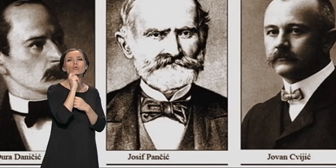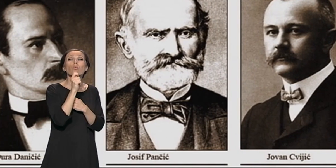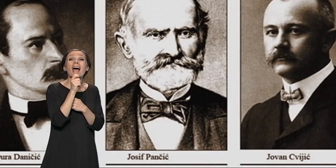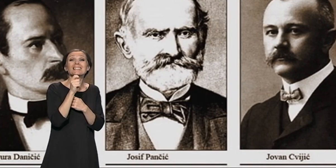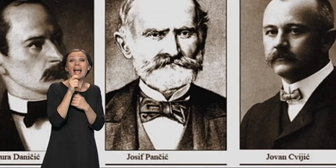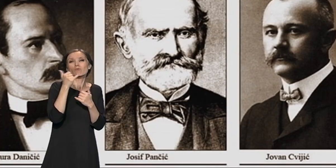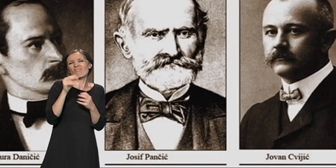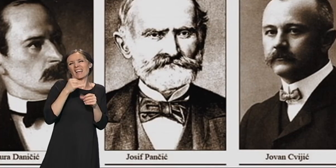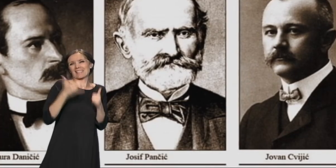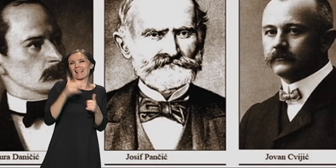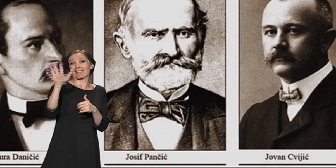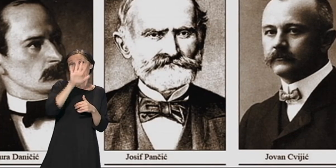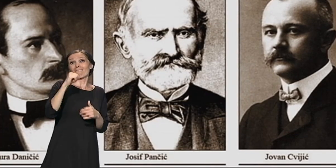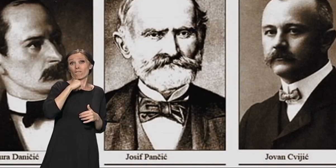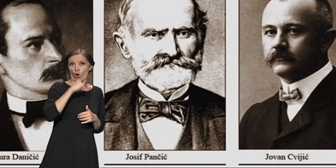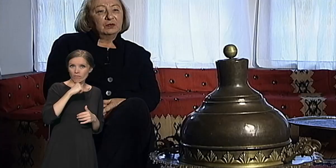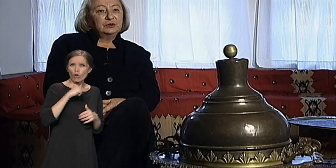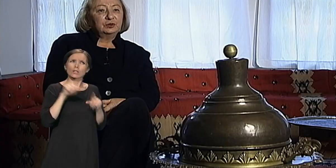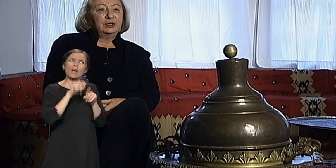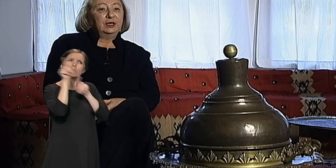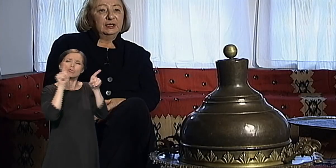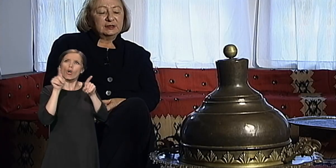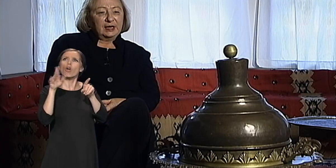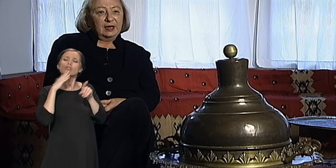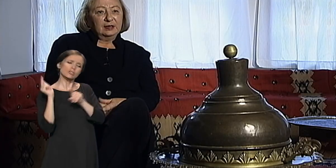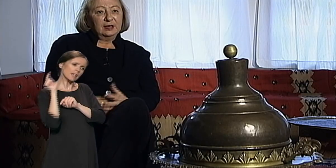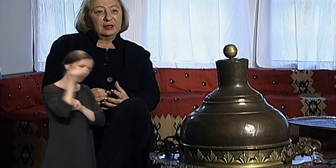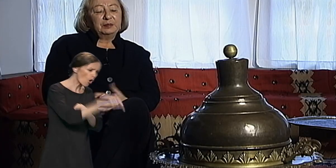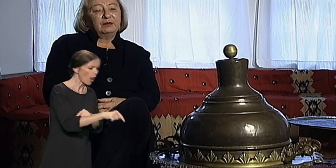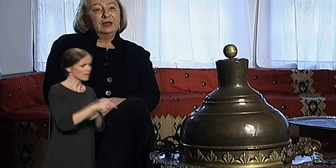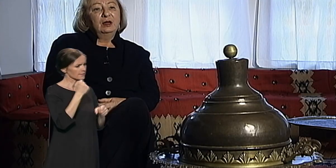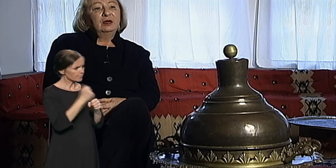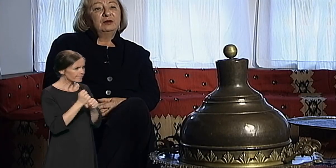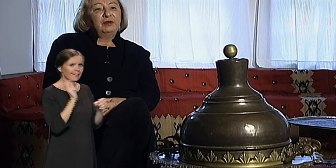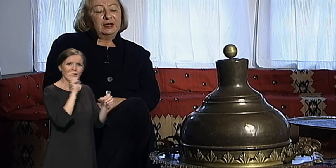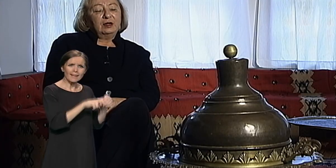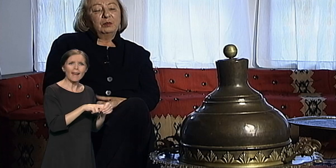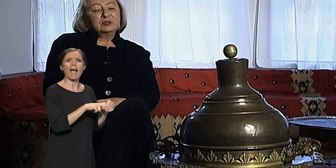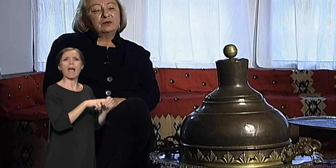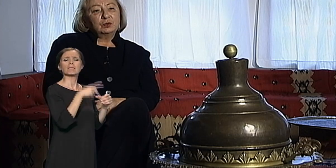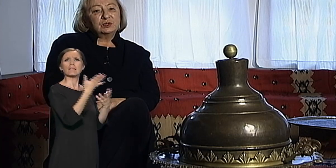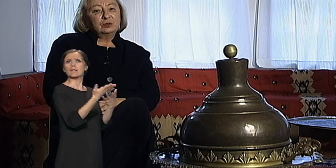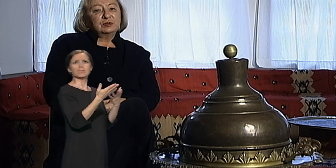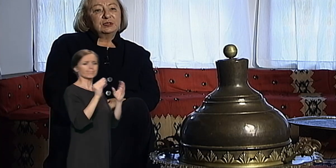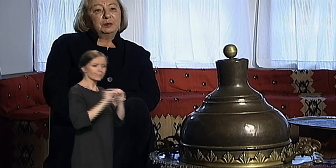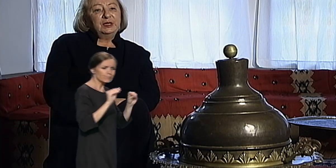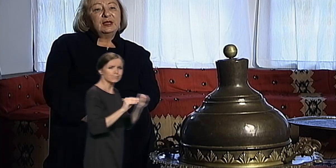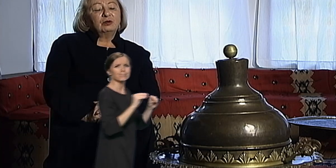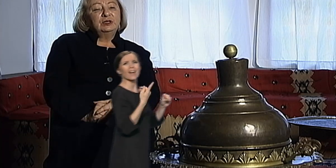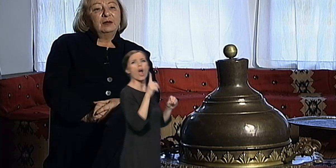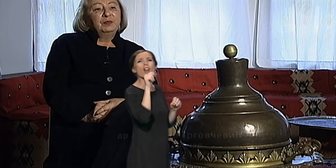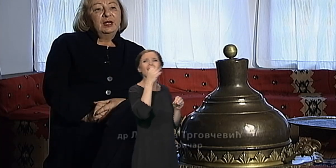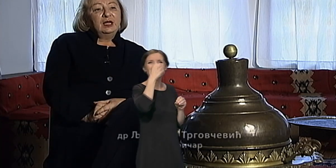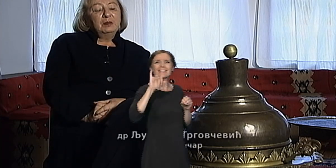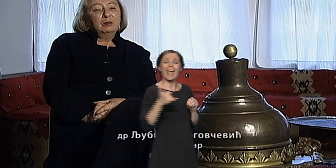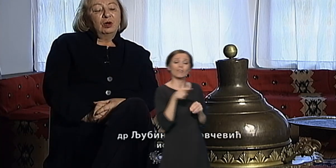drugih gradova. Oni su bili prvi profesori i liceja, dakle prve velike obrazovne ustane u Srbiji, tako